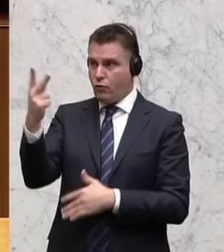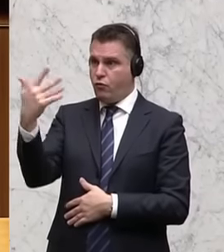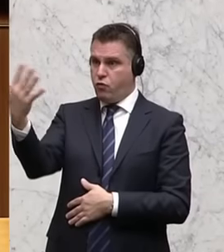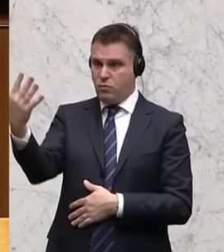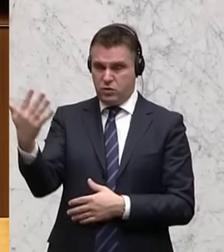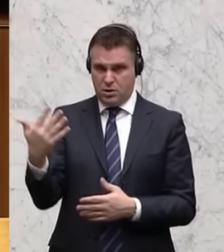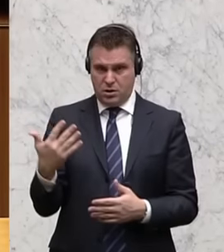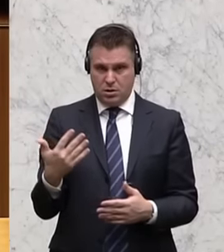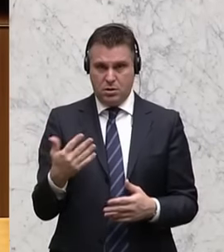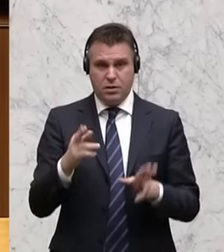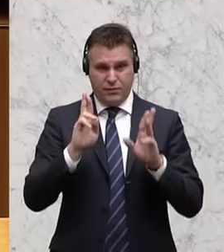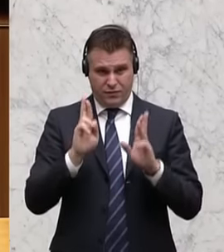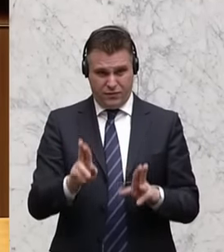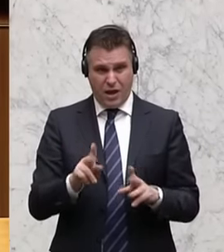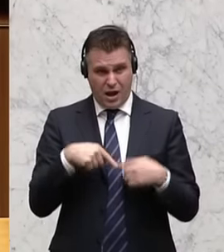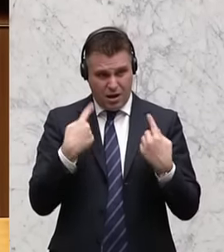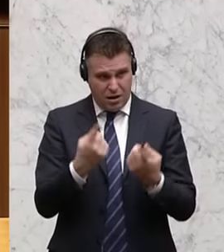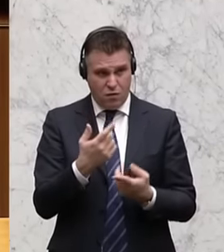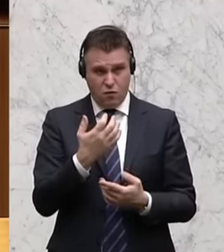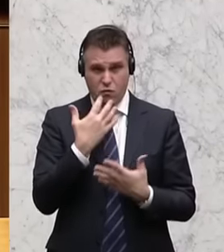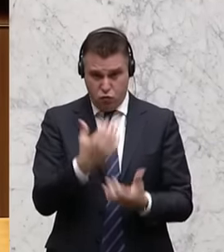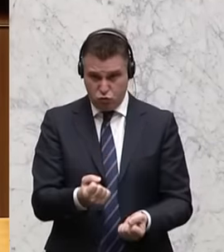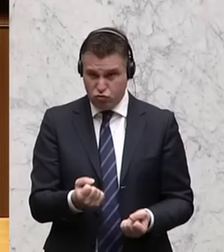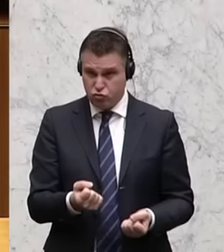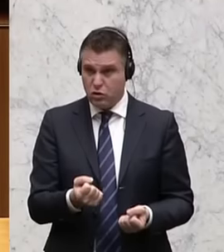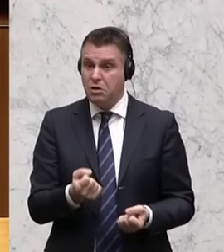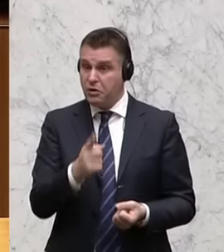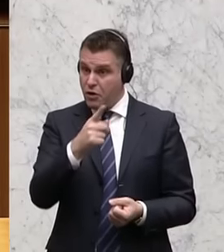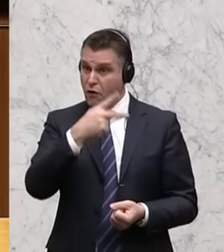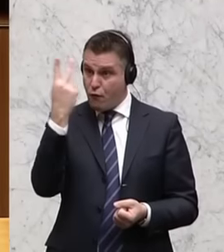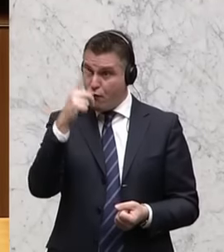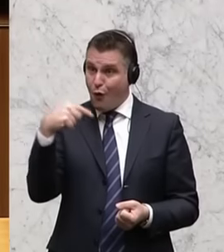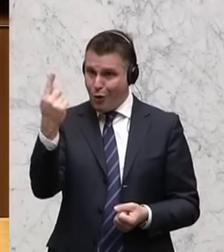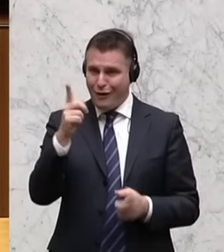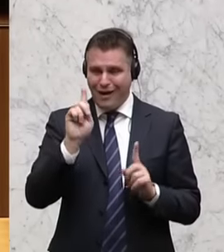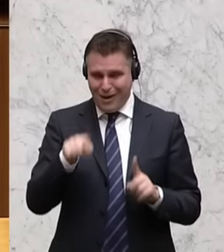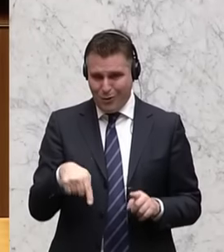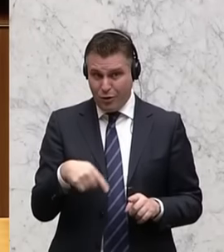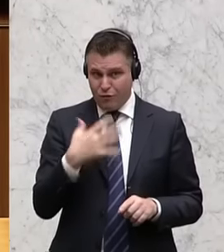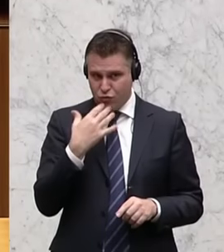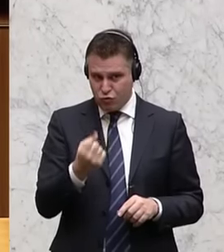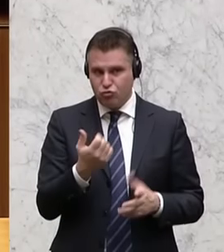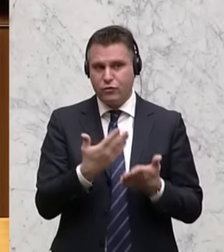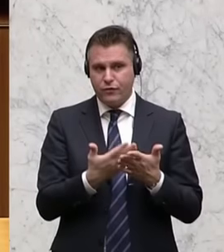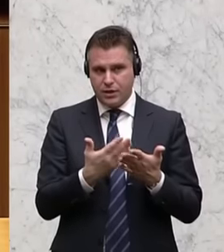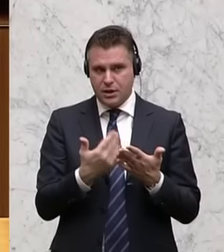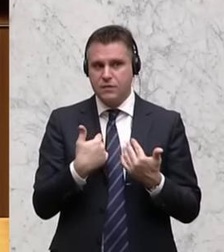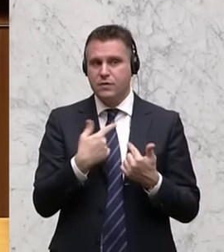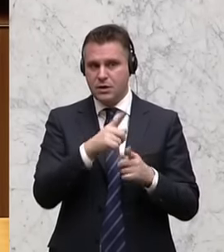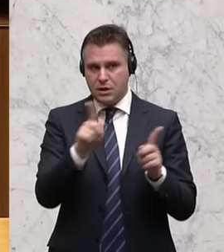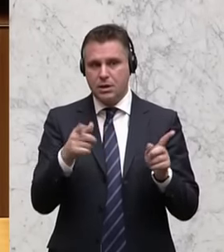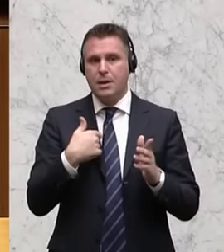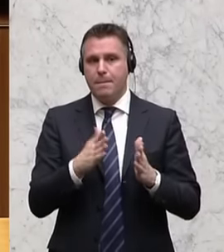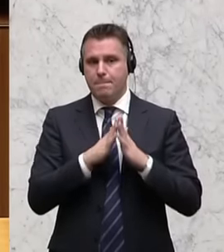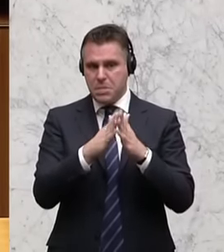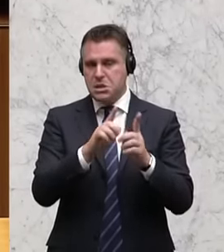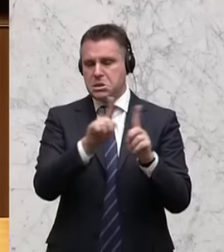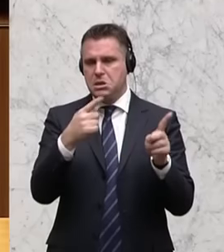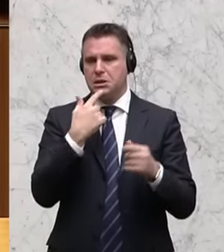50stel unserer Demokratie, ob das gewünscht wird und ob das noch vom Volk mitgetragen wird. Deswegen ersuche ich um ein klares